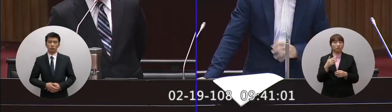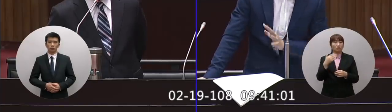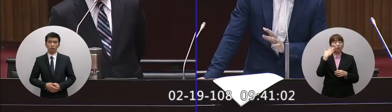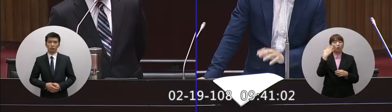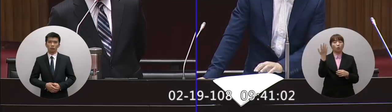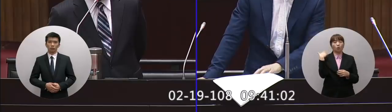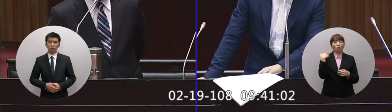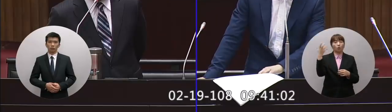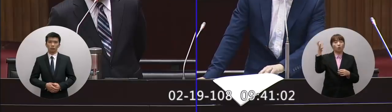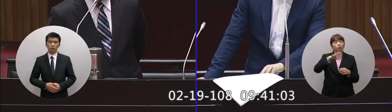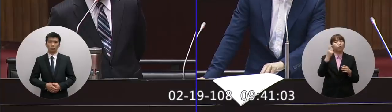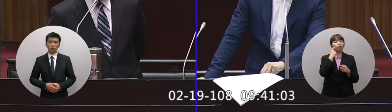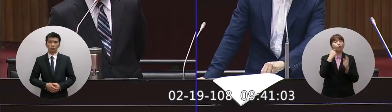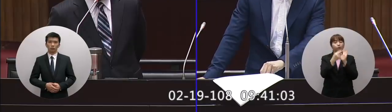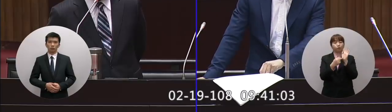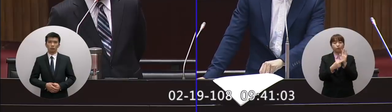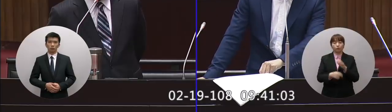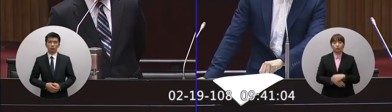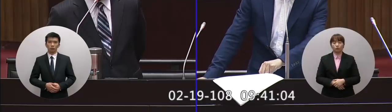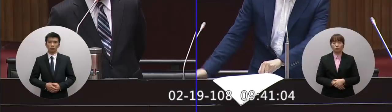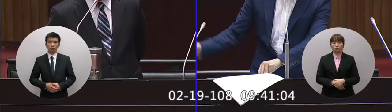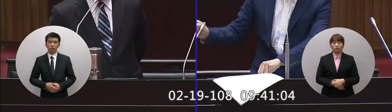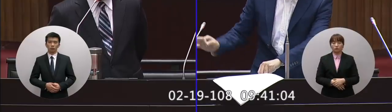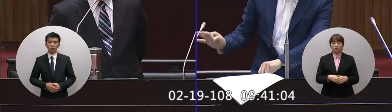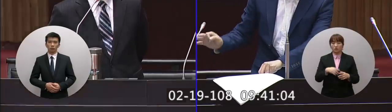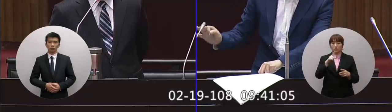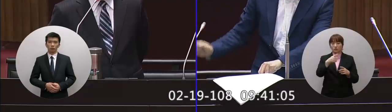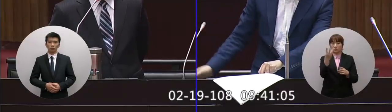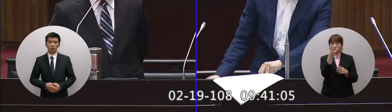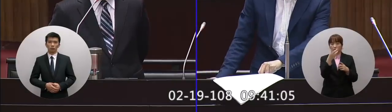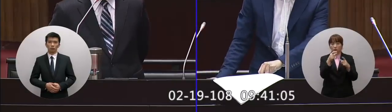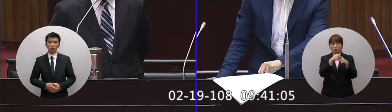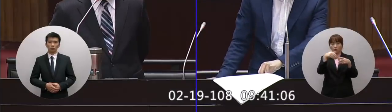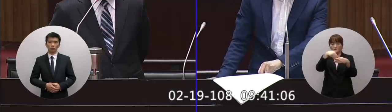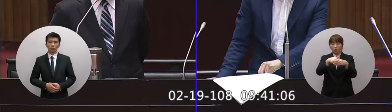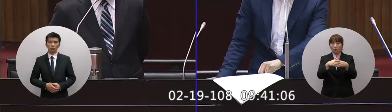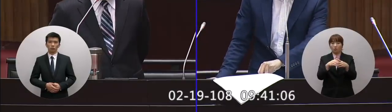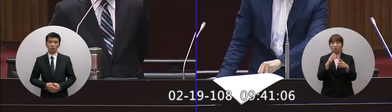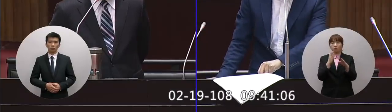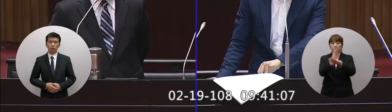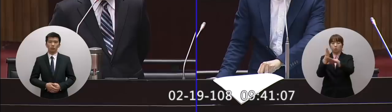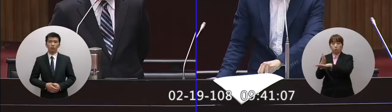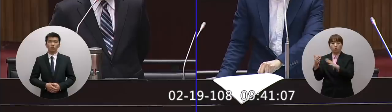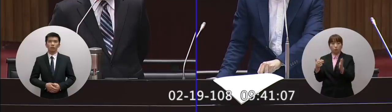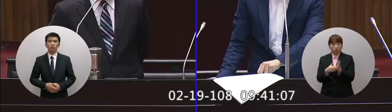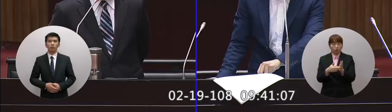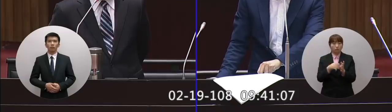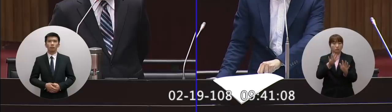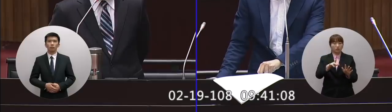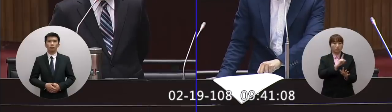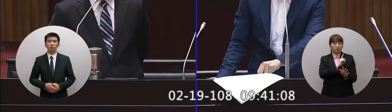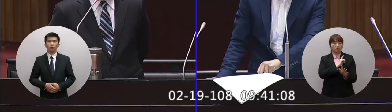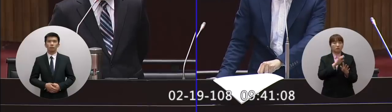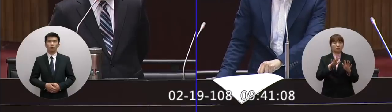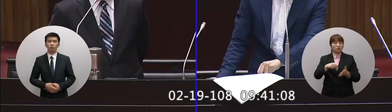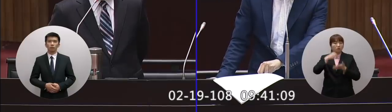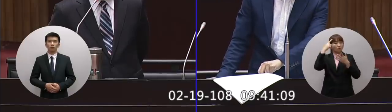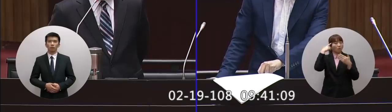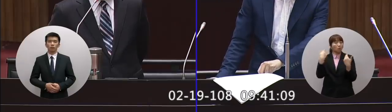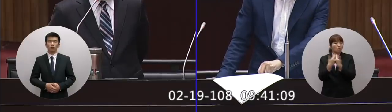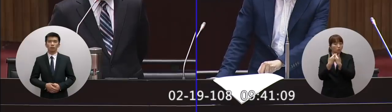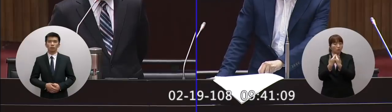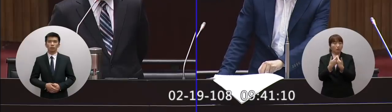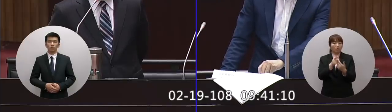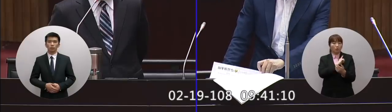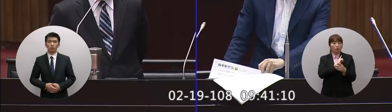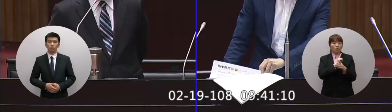像上一次，我只是举例而已，假设如果这三个公投都通过了，那院长你现在态度是反对的，那你